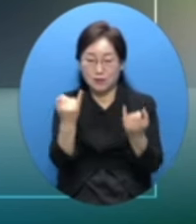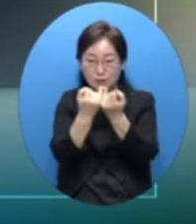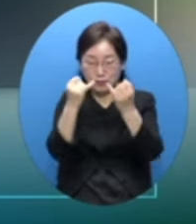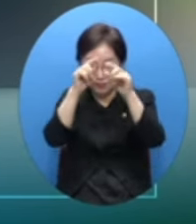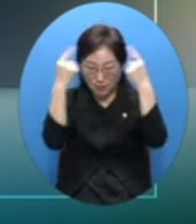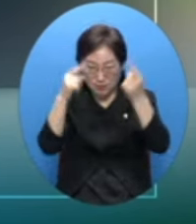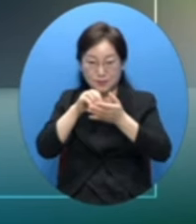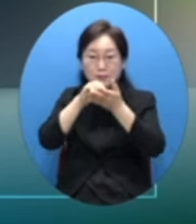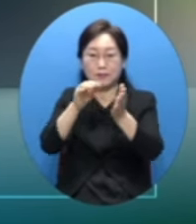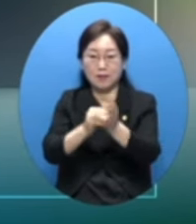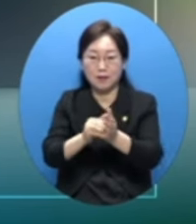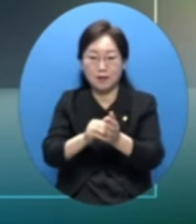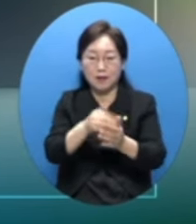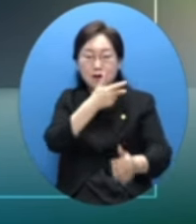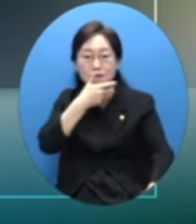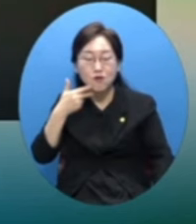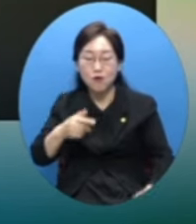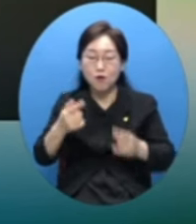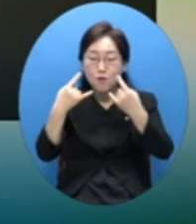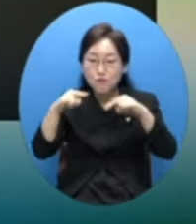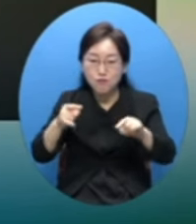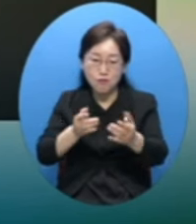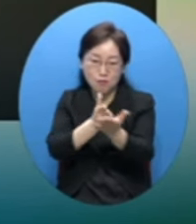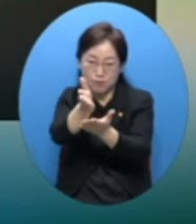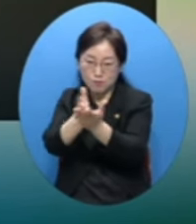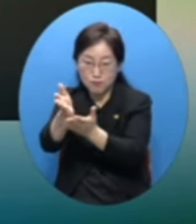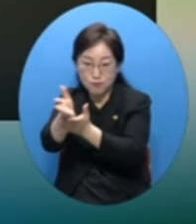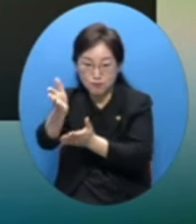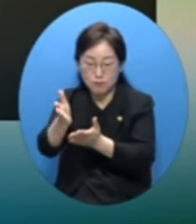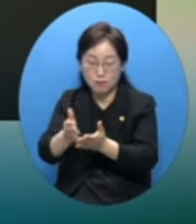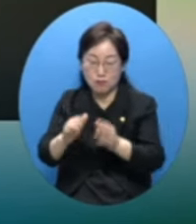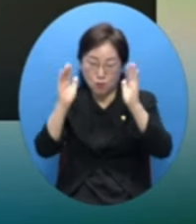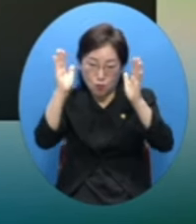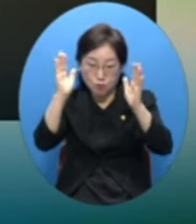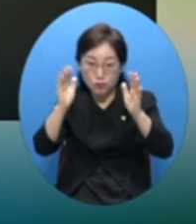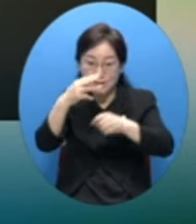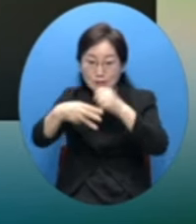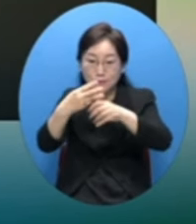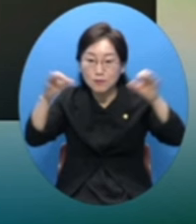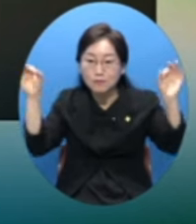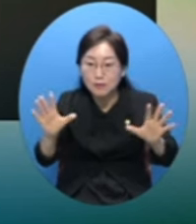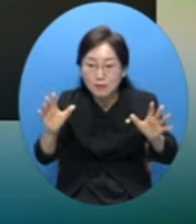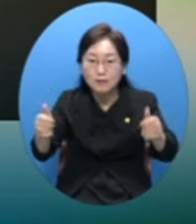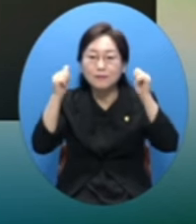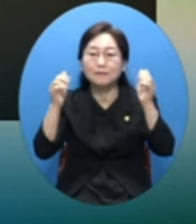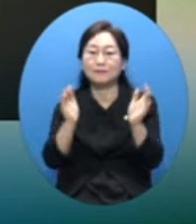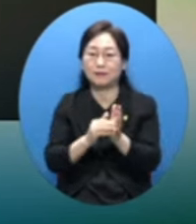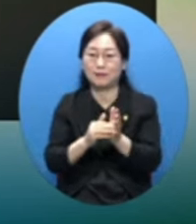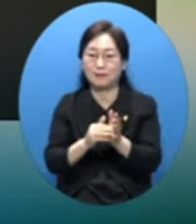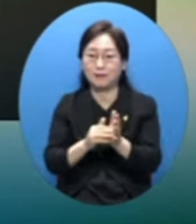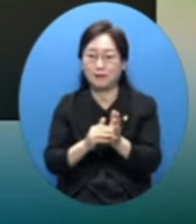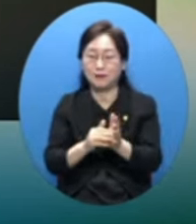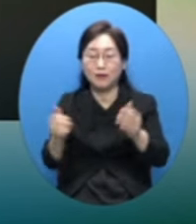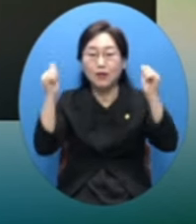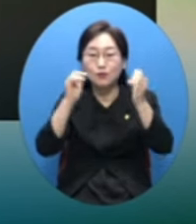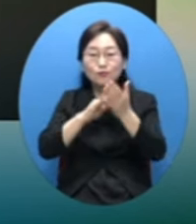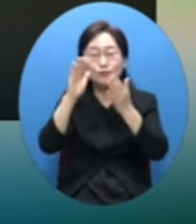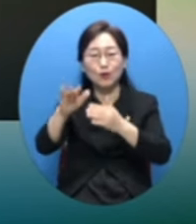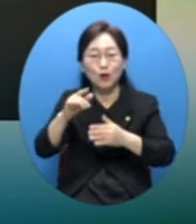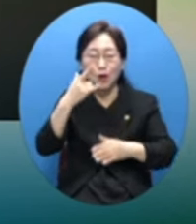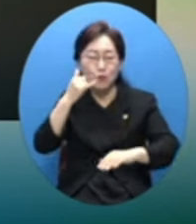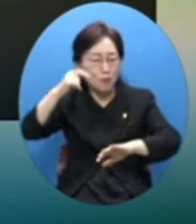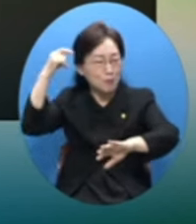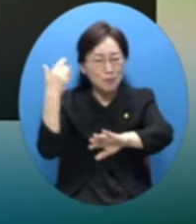영문학, 불문학, 복전공을 하면서 3년 만에 대학 과정을 마치고 조기 졸업을 합니다. 졸업을 한 다음에 부모님의